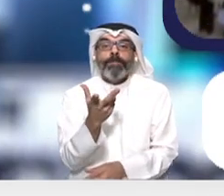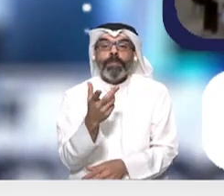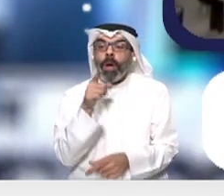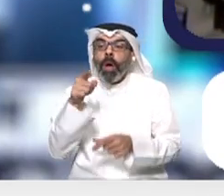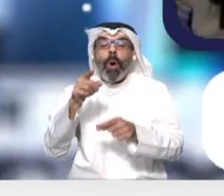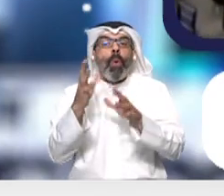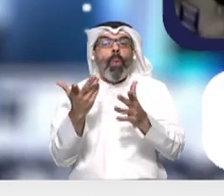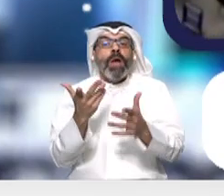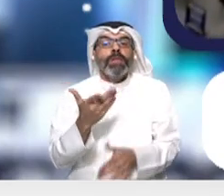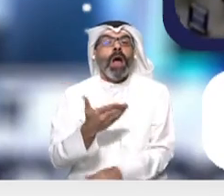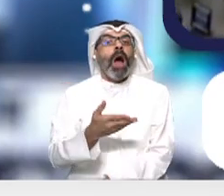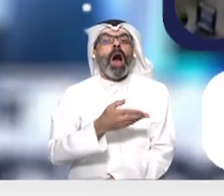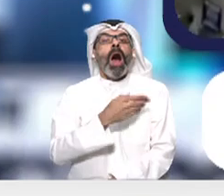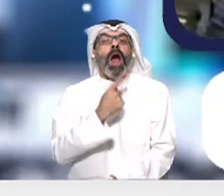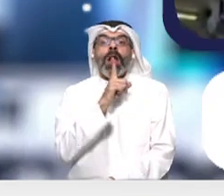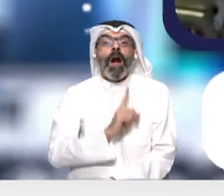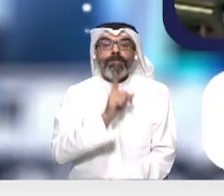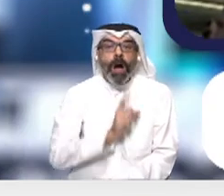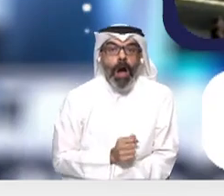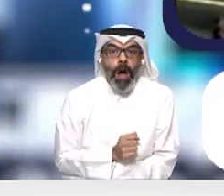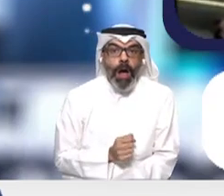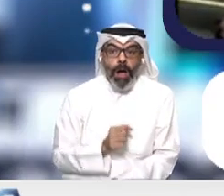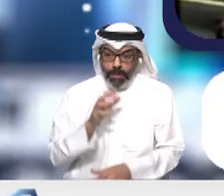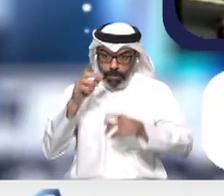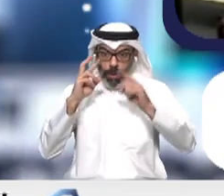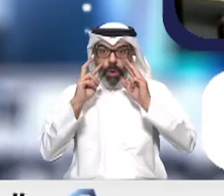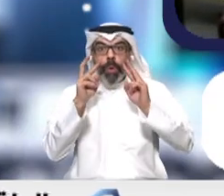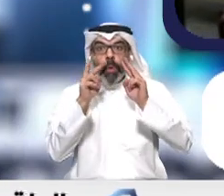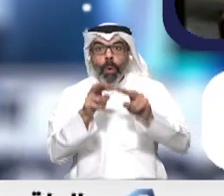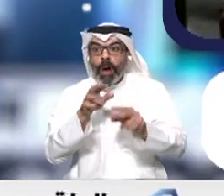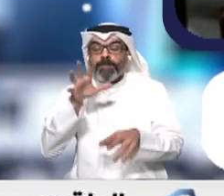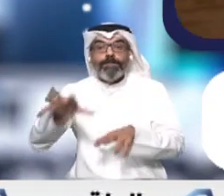رفح، وبالتأكيد أيضا مصر من الجانب المصري